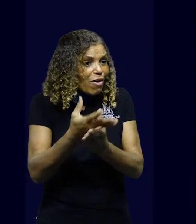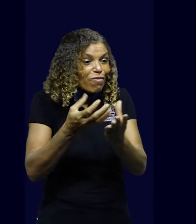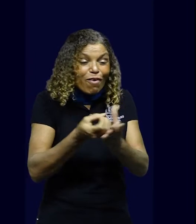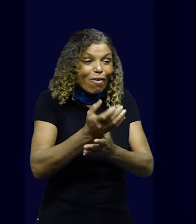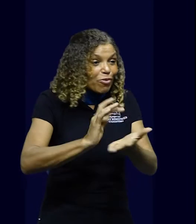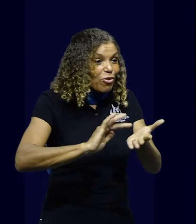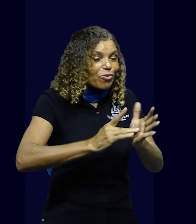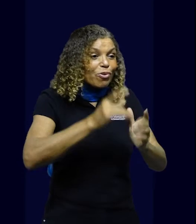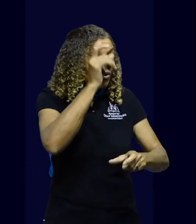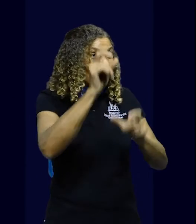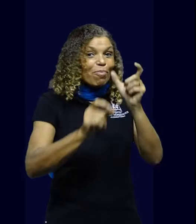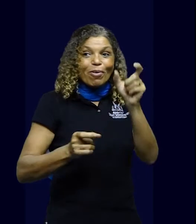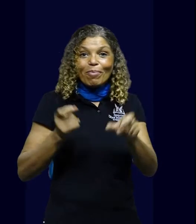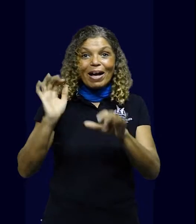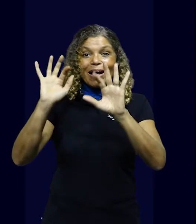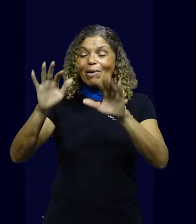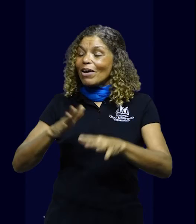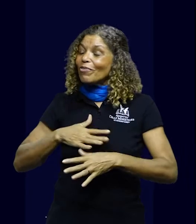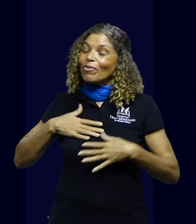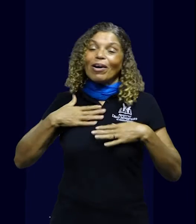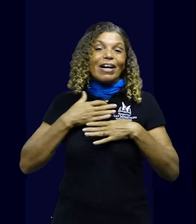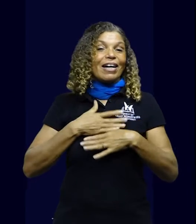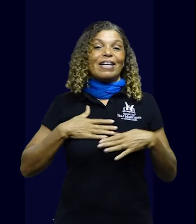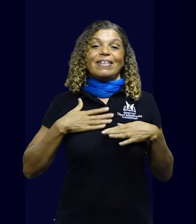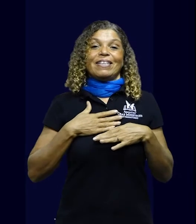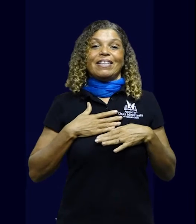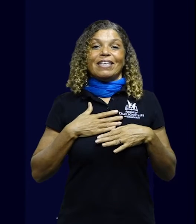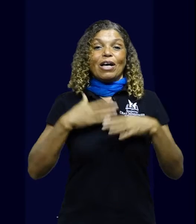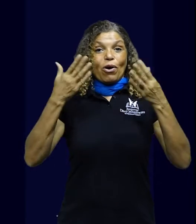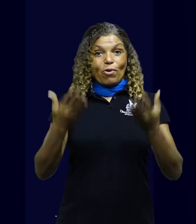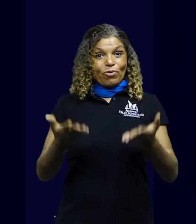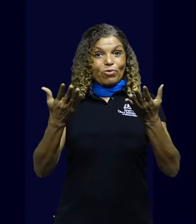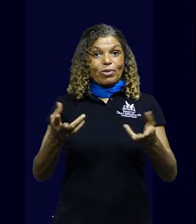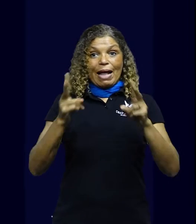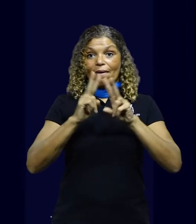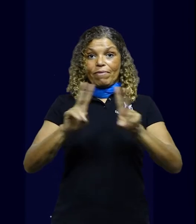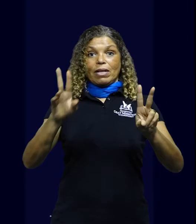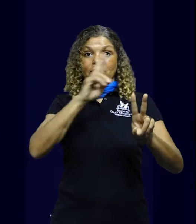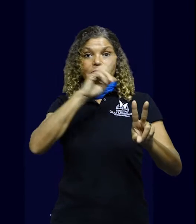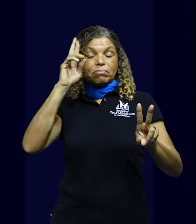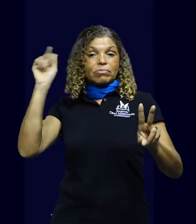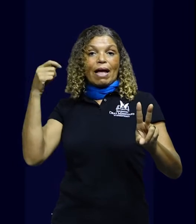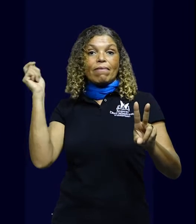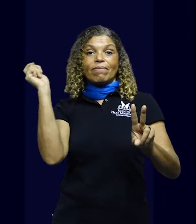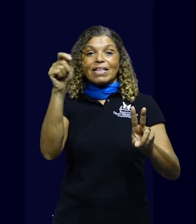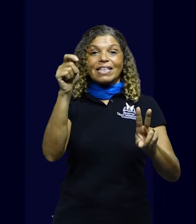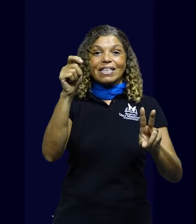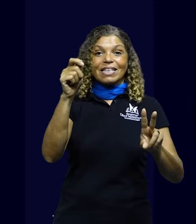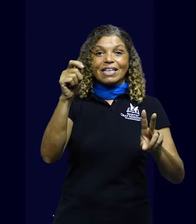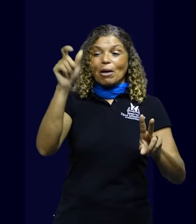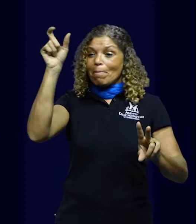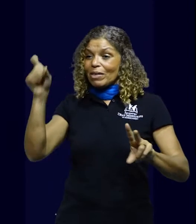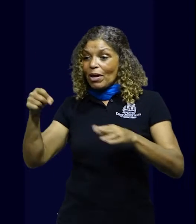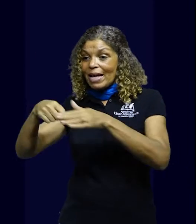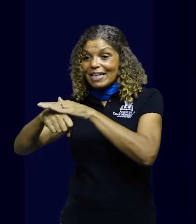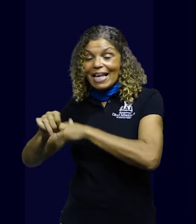qui sera pour tout le peuple le sujet d'une grande joie. C'est aujourd'hui, dans la ville de David, il vous est né